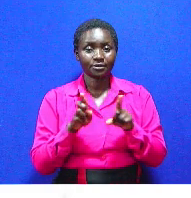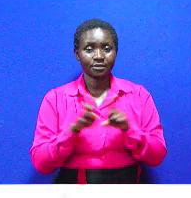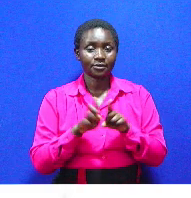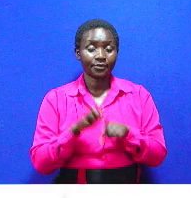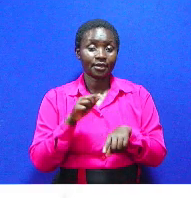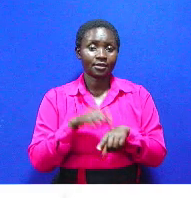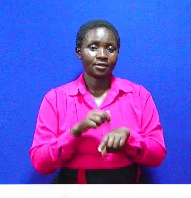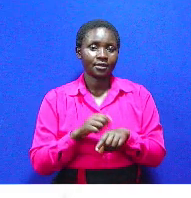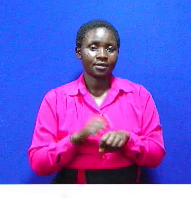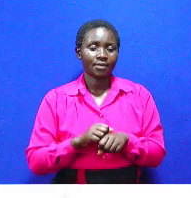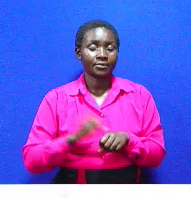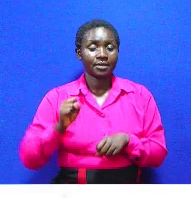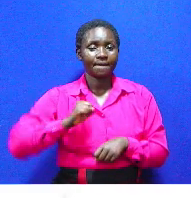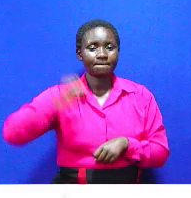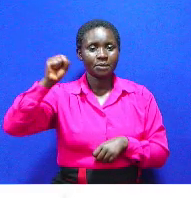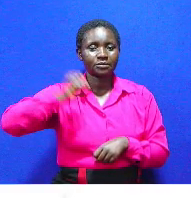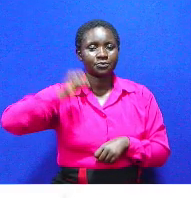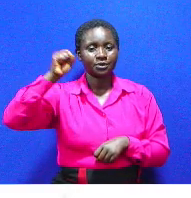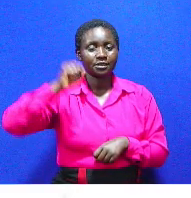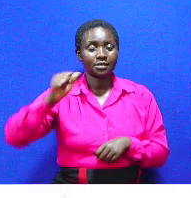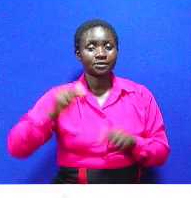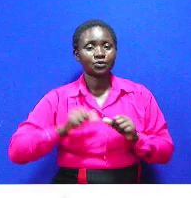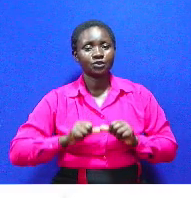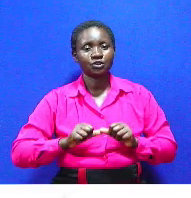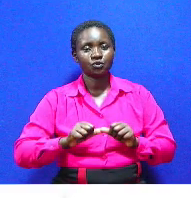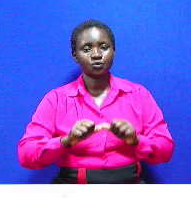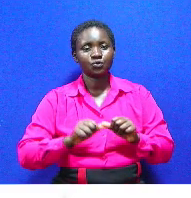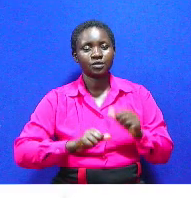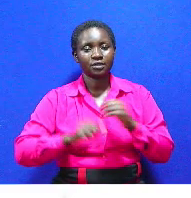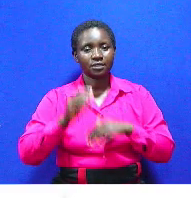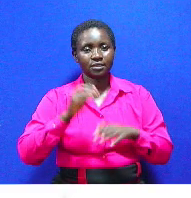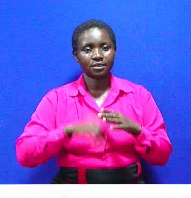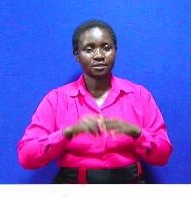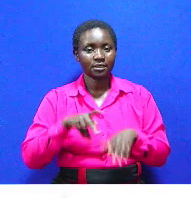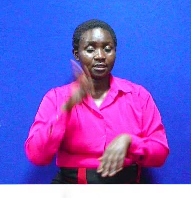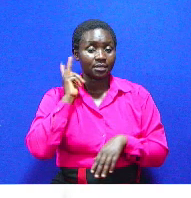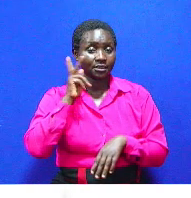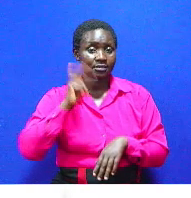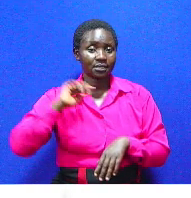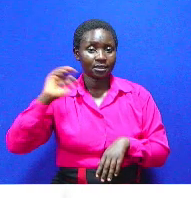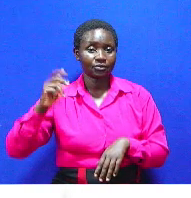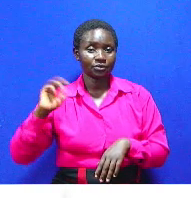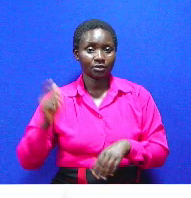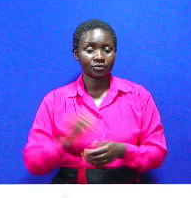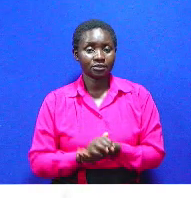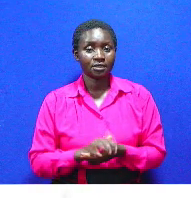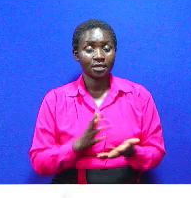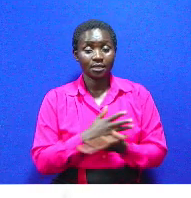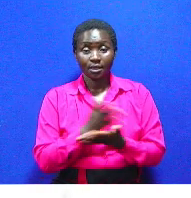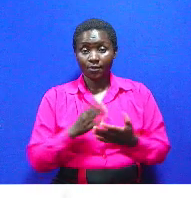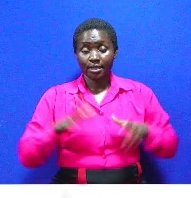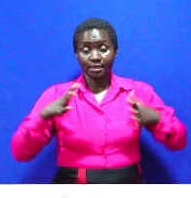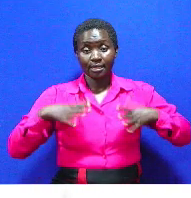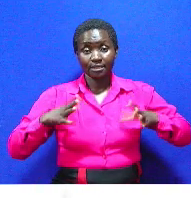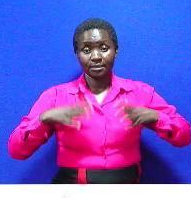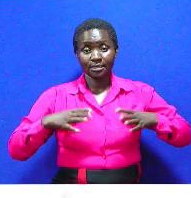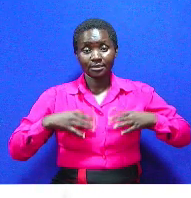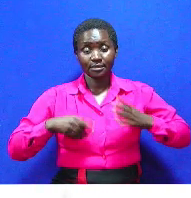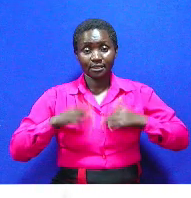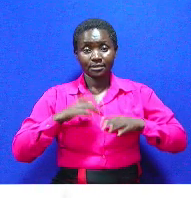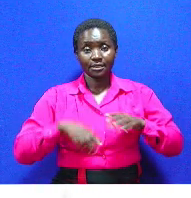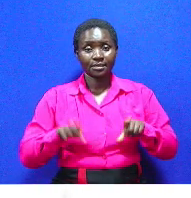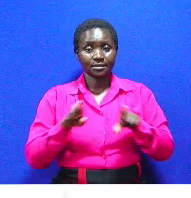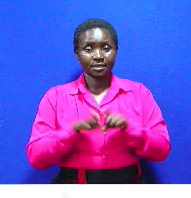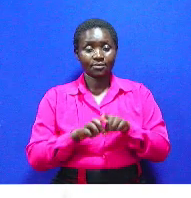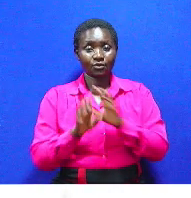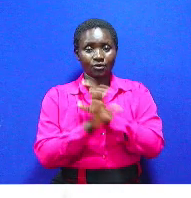Kiri berera lia gesiasa liendete kwenye kigwa emeye kaunti ya Kisii. Ase abamenyebe kaunti yu bagendete